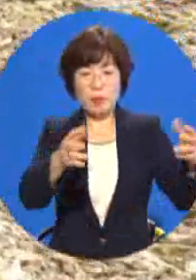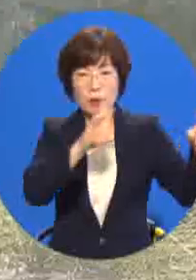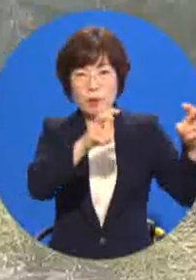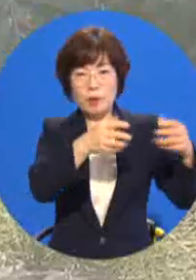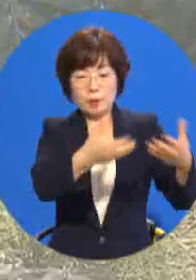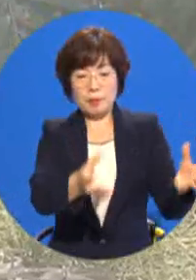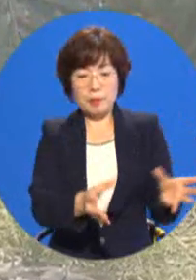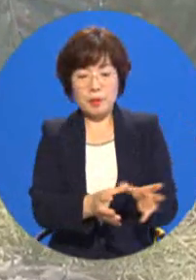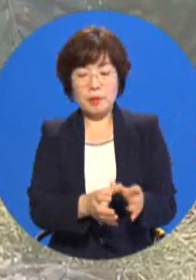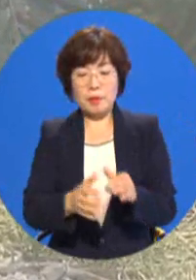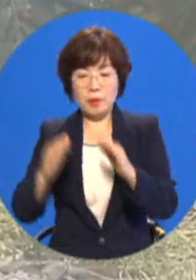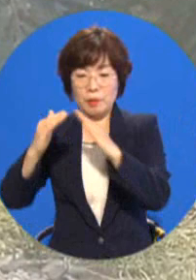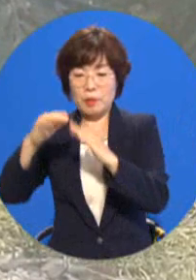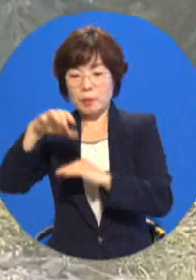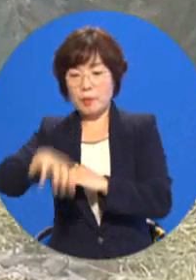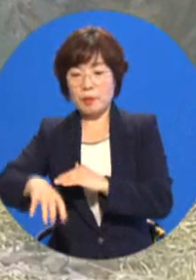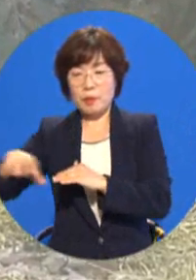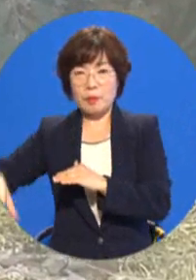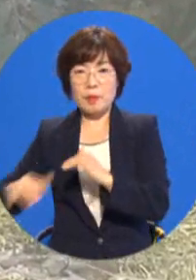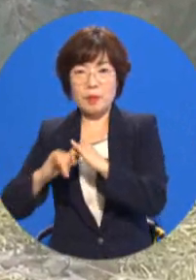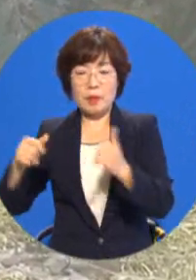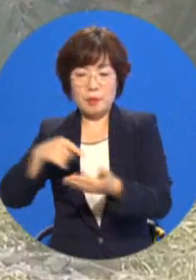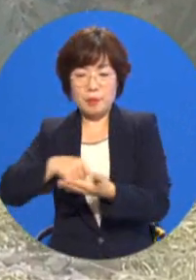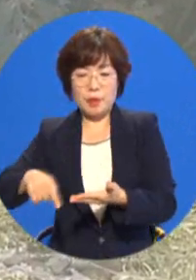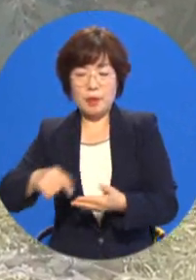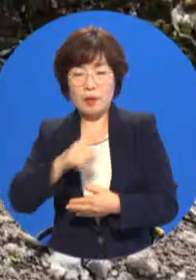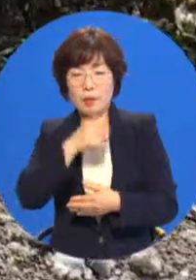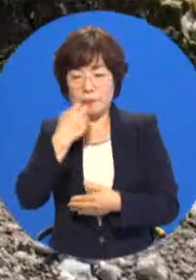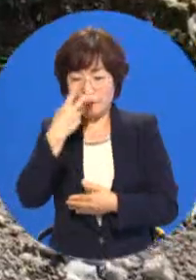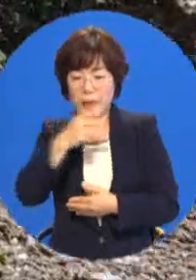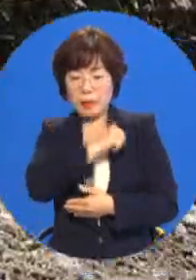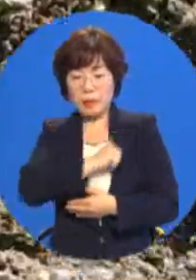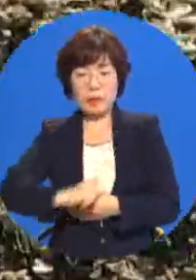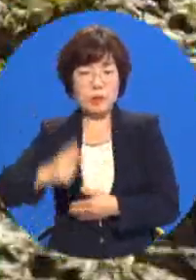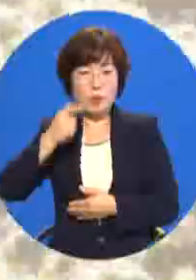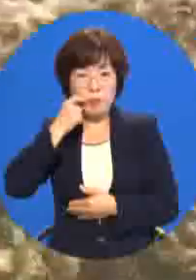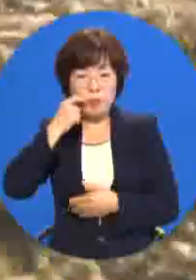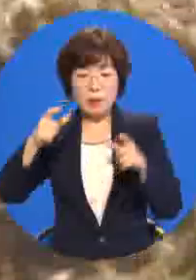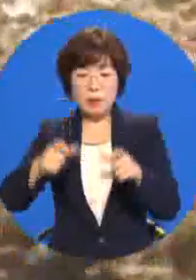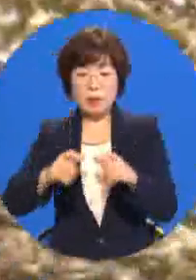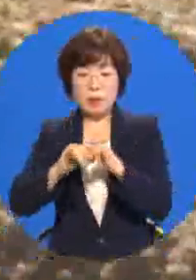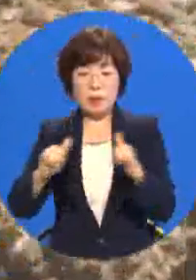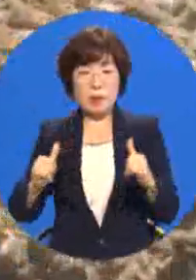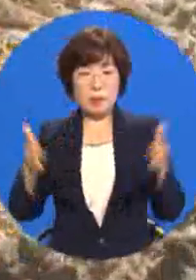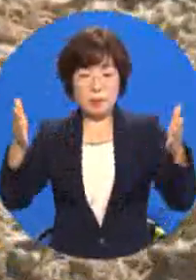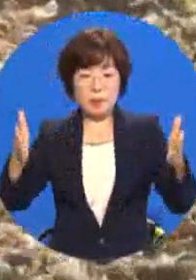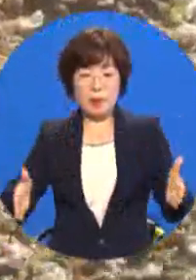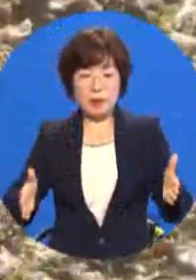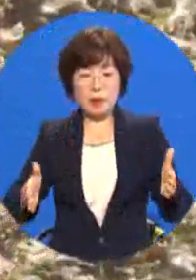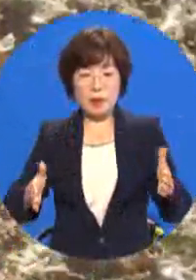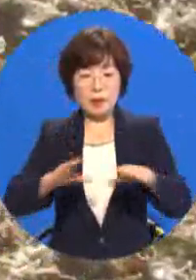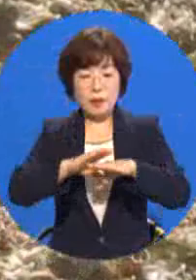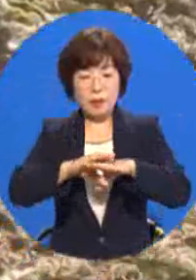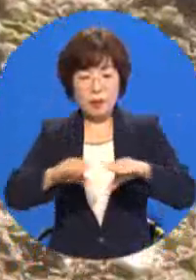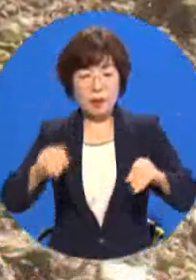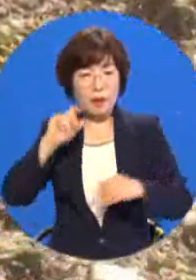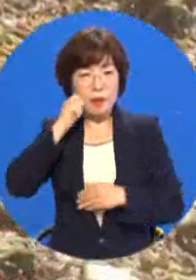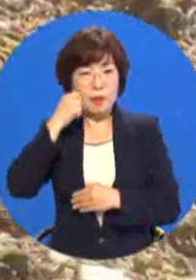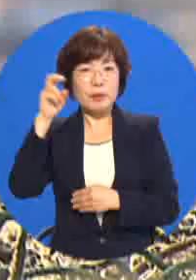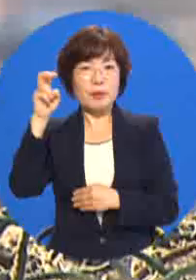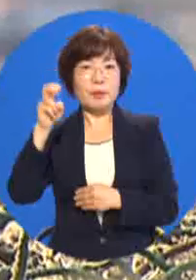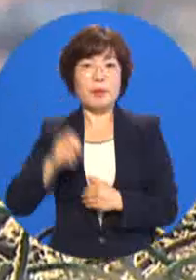업계와 그물 건조 과정에서 발생하는 피해를 더 이상 못 참겠다는 주민 사이에서 당분간